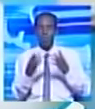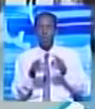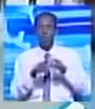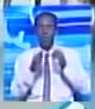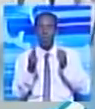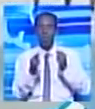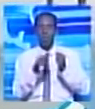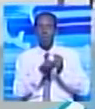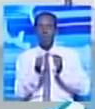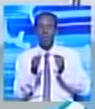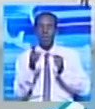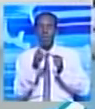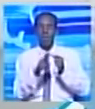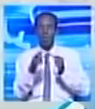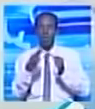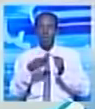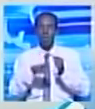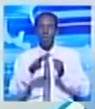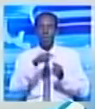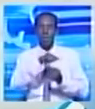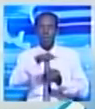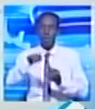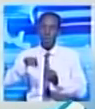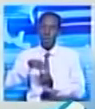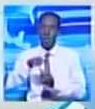puissante, selon des témoins, a frappé un carrefour situé à